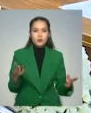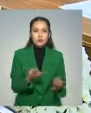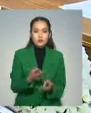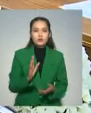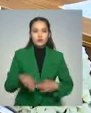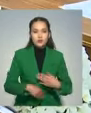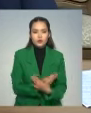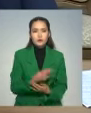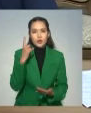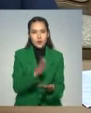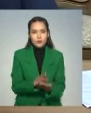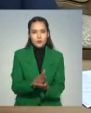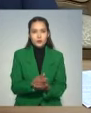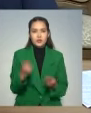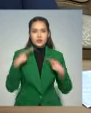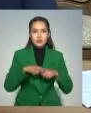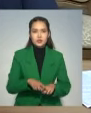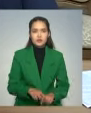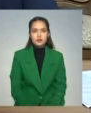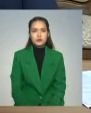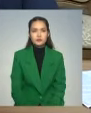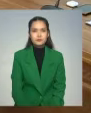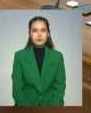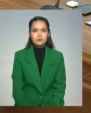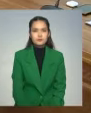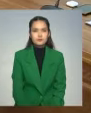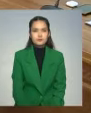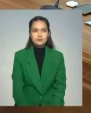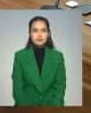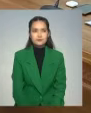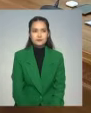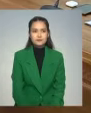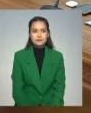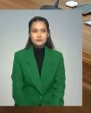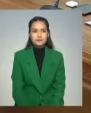новые политические силы. Катерина Брынюк, Алия Абишева, Марина Иниватова, Астана Таймс.